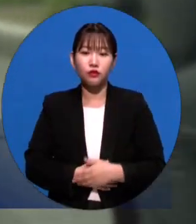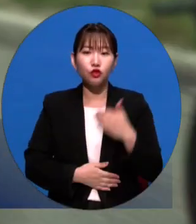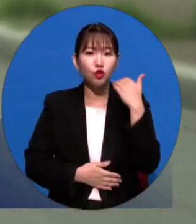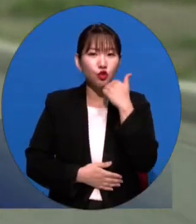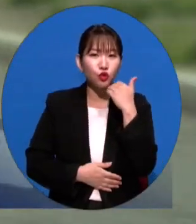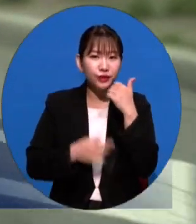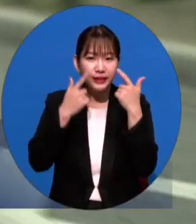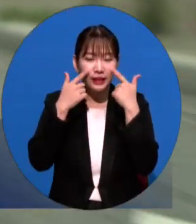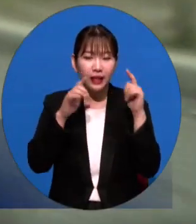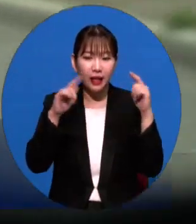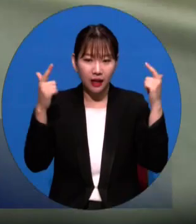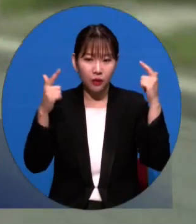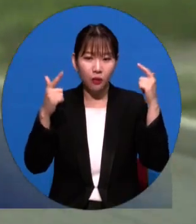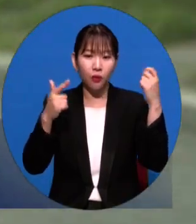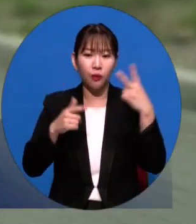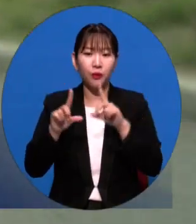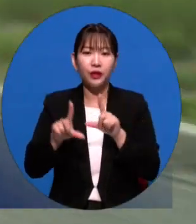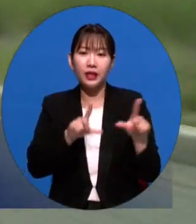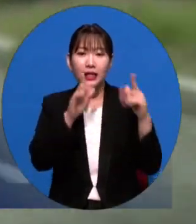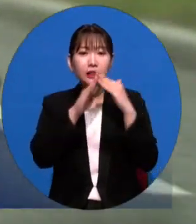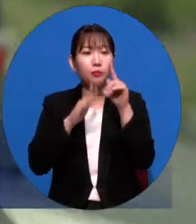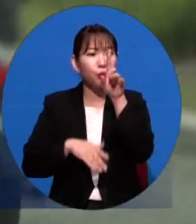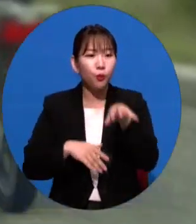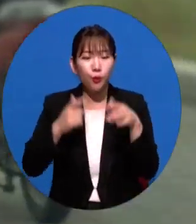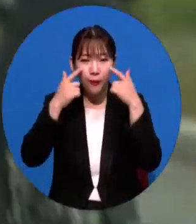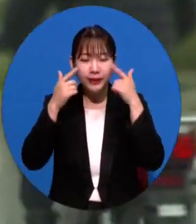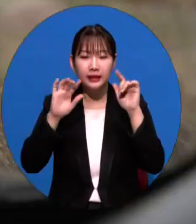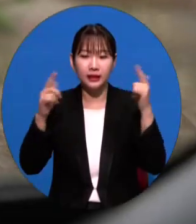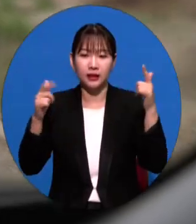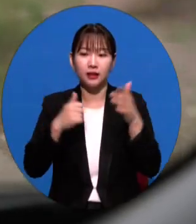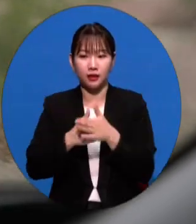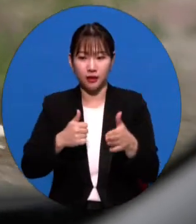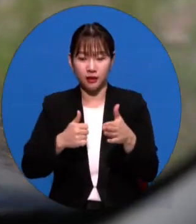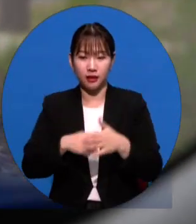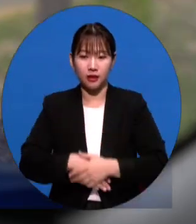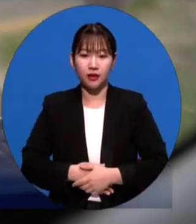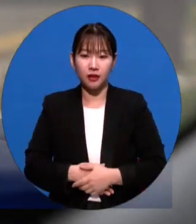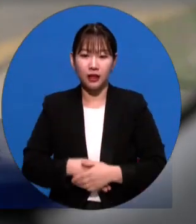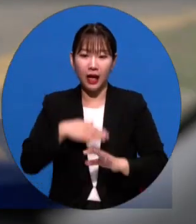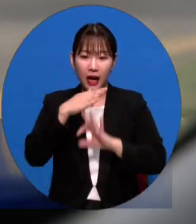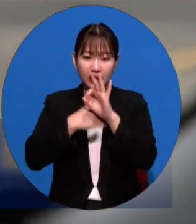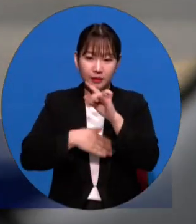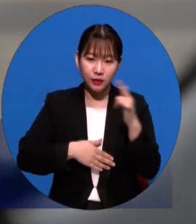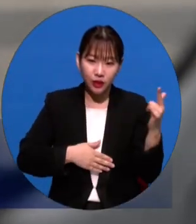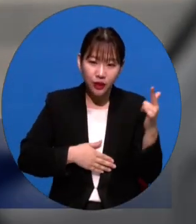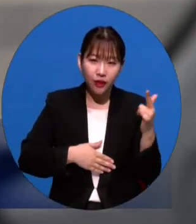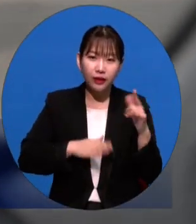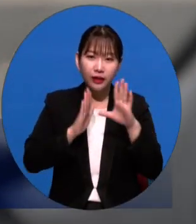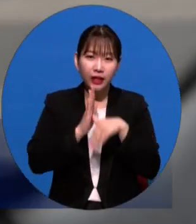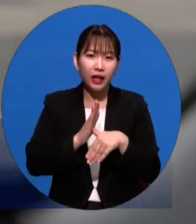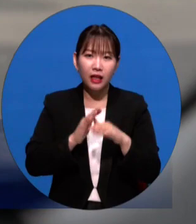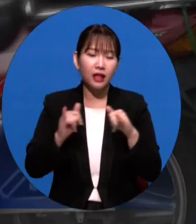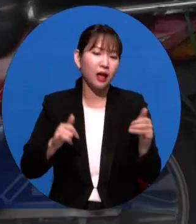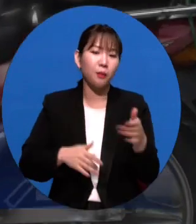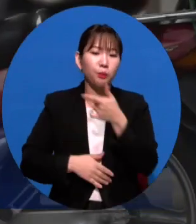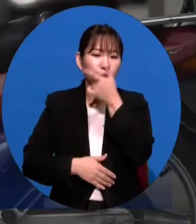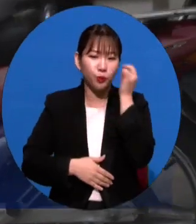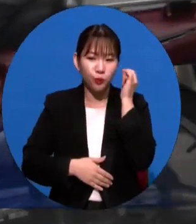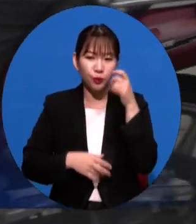정확하지 않을지. 안타는 이제 코드냐 이런 게 정확하지 않아가지고 출퇴근 시간 나가야 되는 출퇴근 시간 인원이 없습니다.